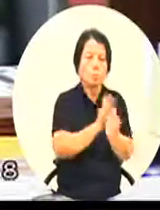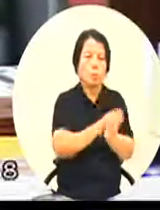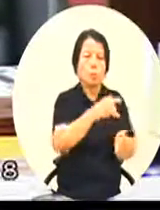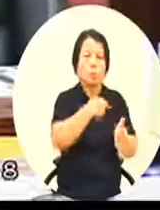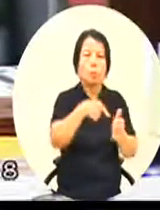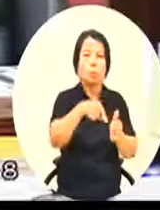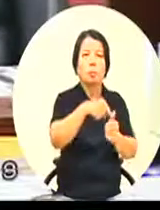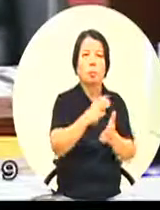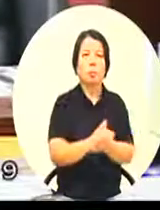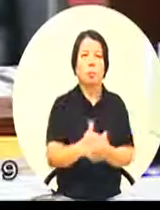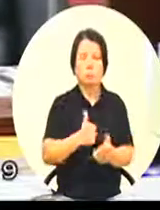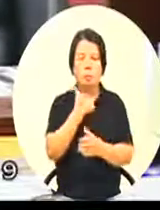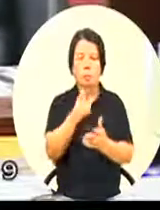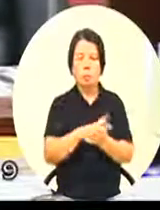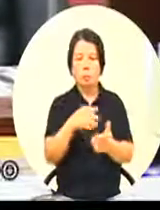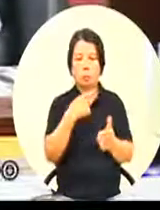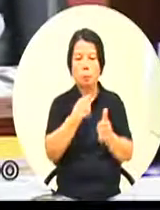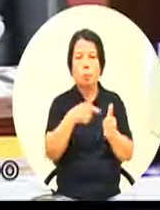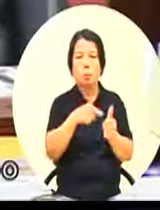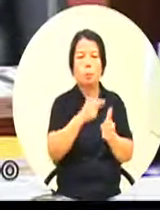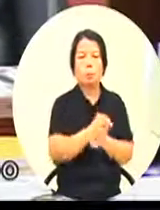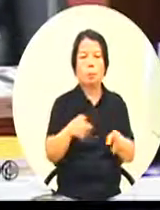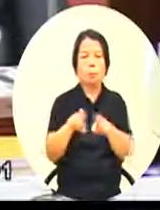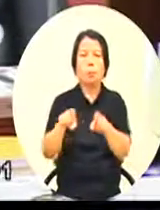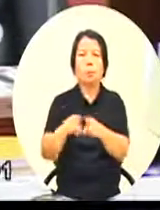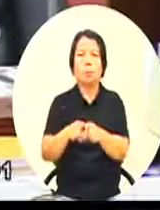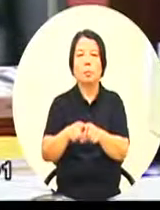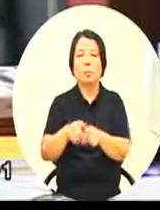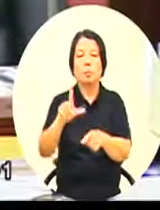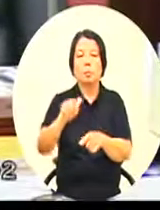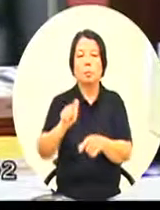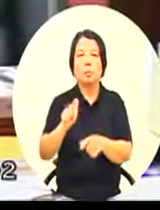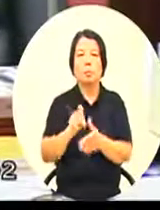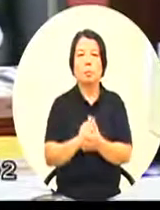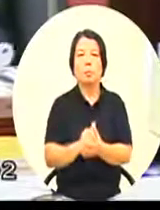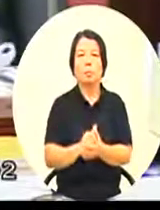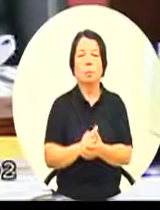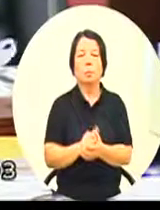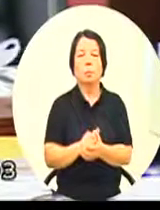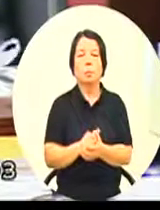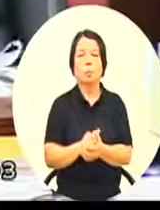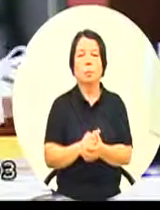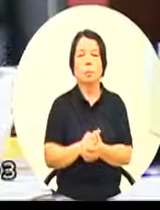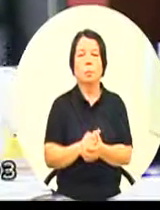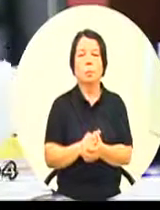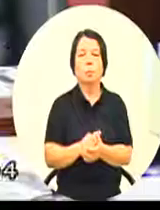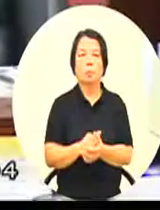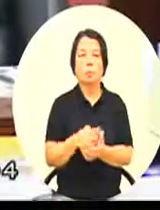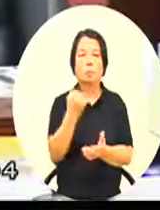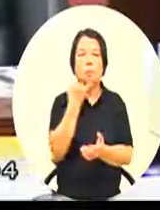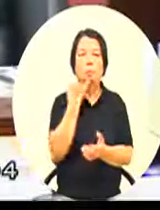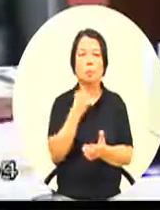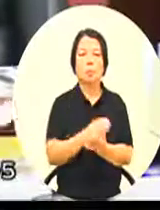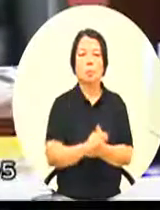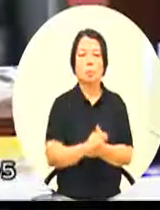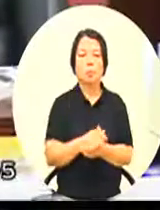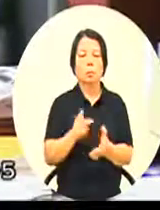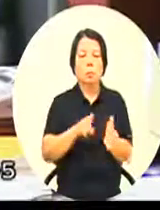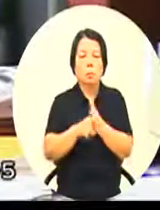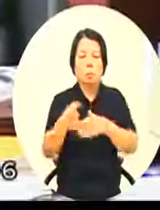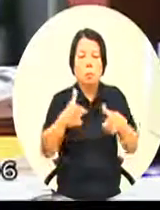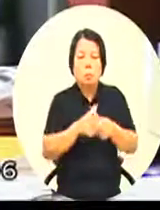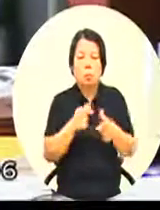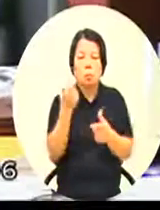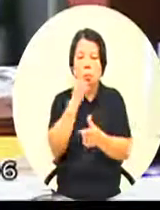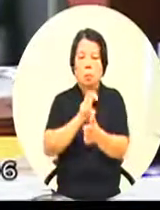正在指导这个普通生的这些老师可以比较专心的去照顾